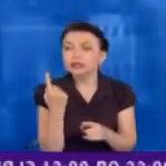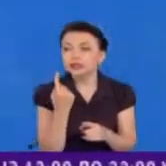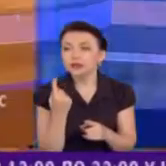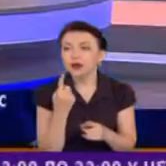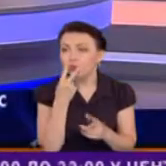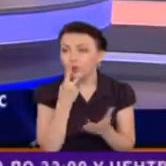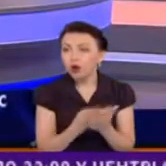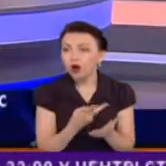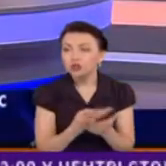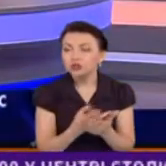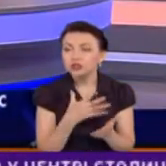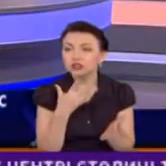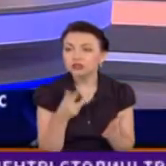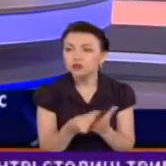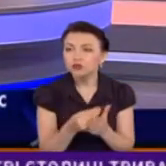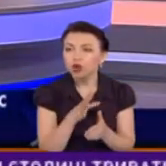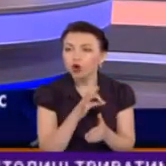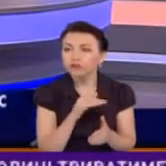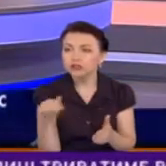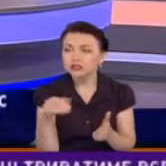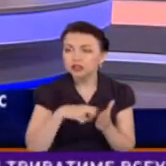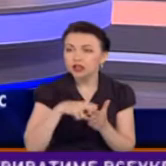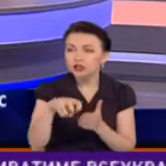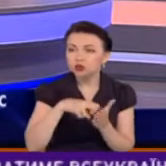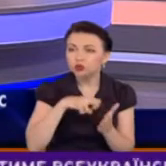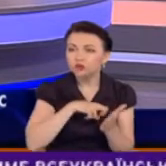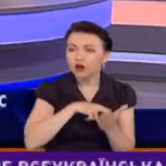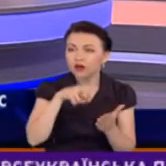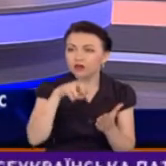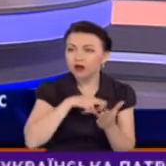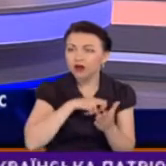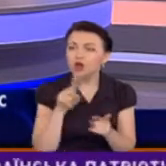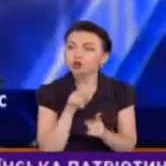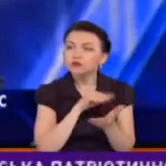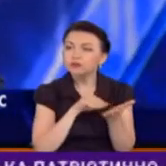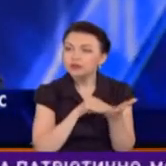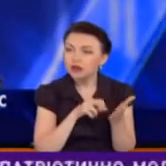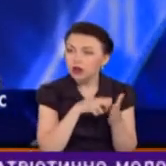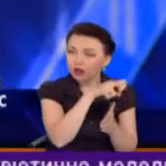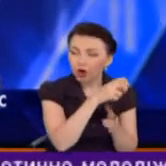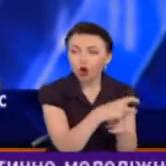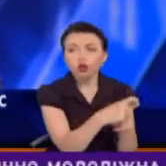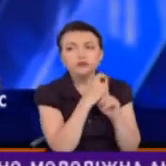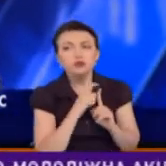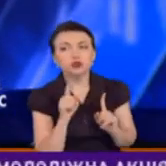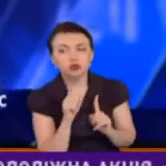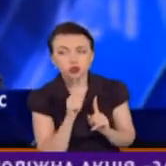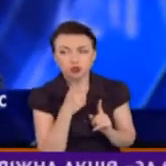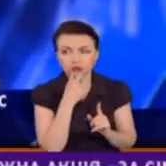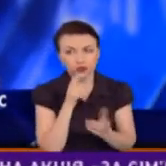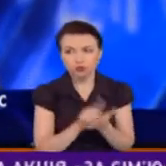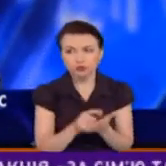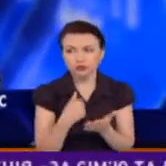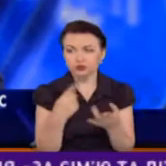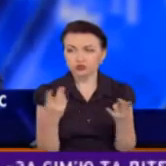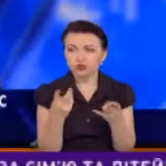мені покажете своє офіційне листування, що ви написали чиновнику, що він вам відповів. Бо в нас з вами